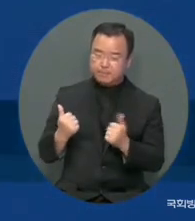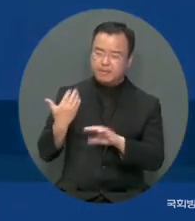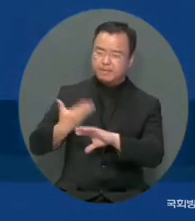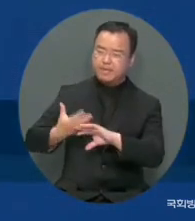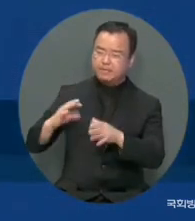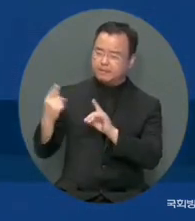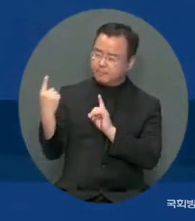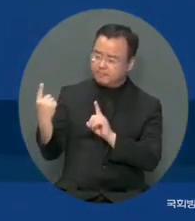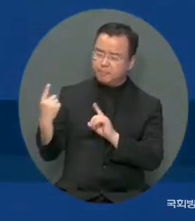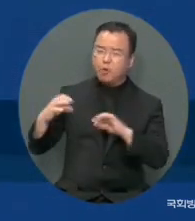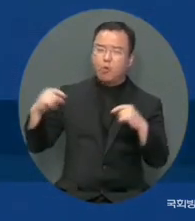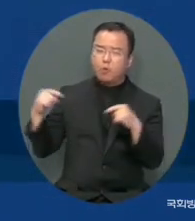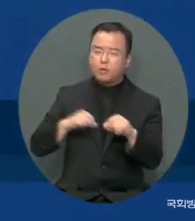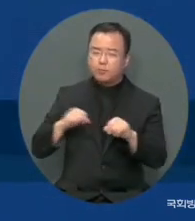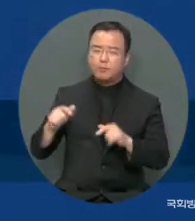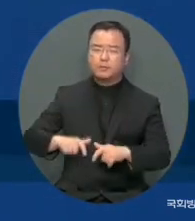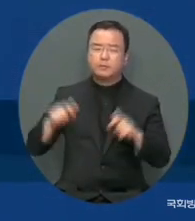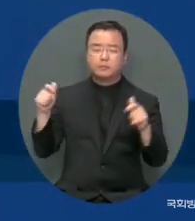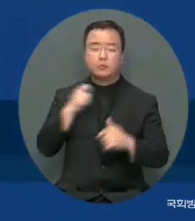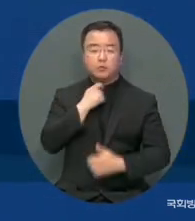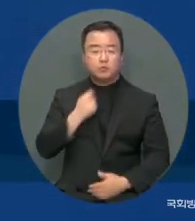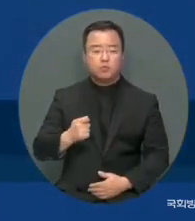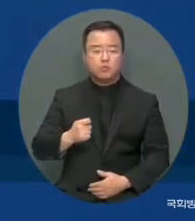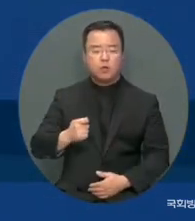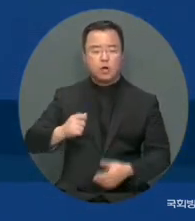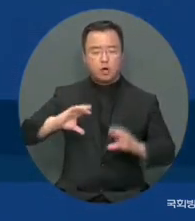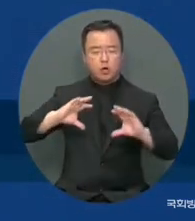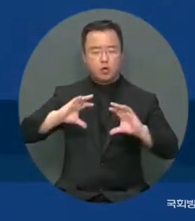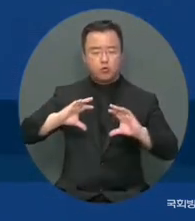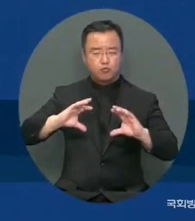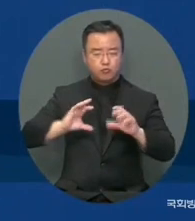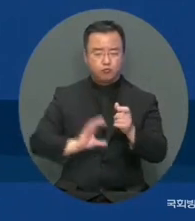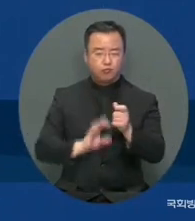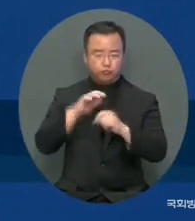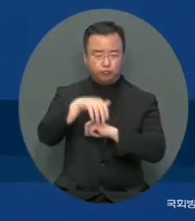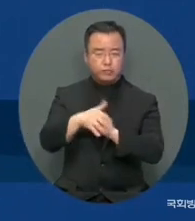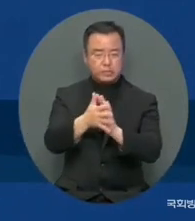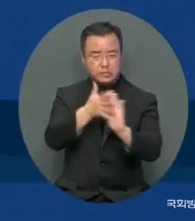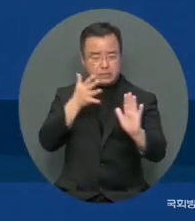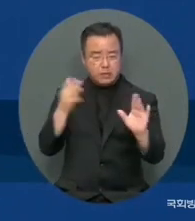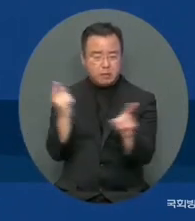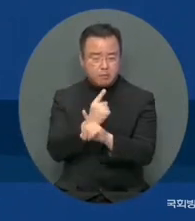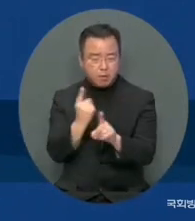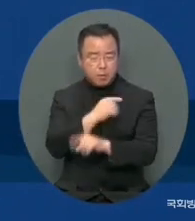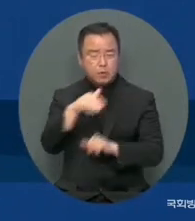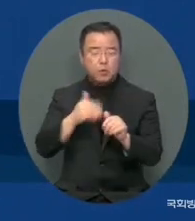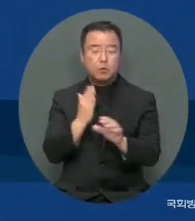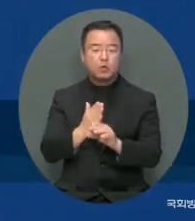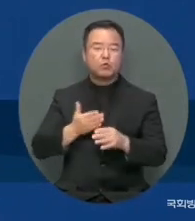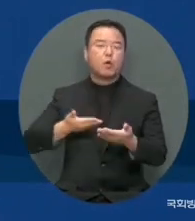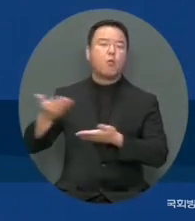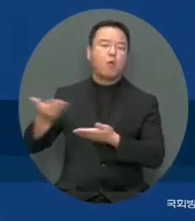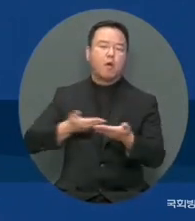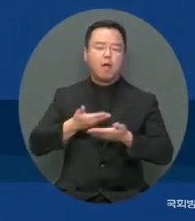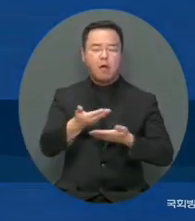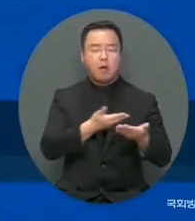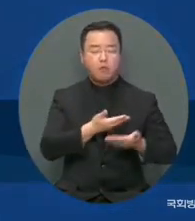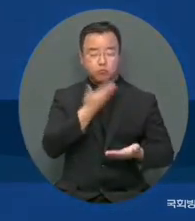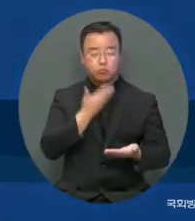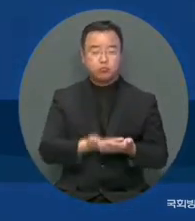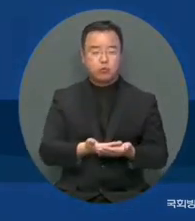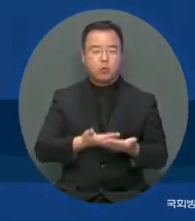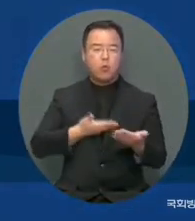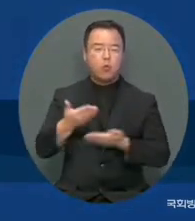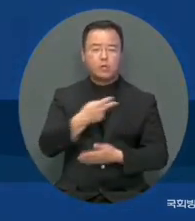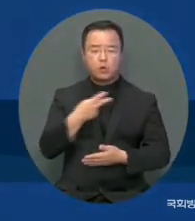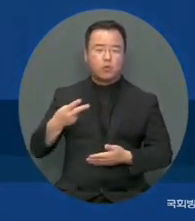강화하겠습니다. 국제 질서가 재편되는 전환기를 맞아 외교의 중요성이 높아가고 있습니다. 외교가 곧